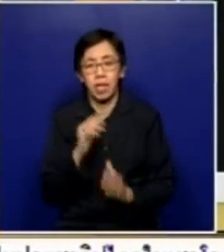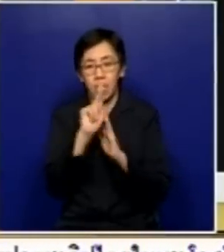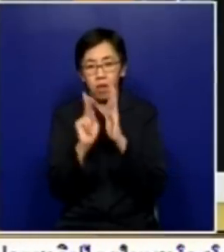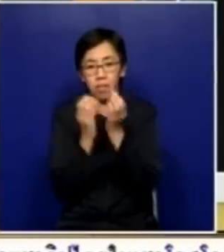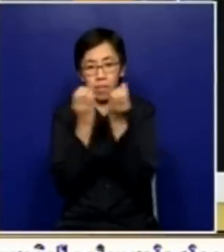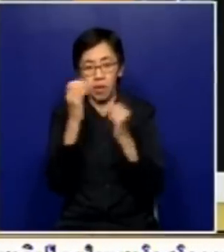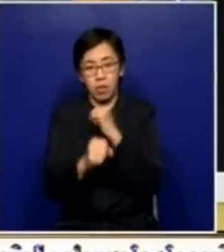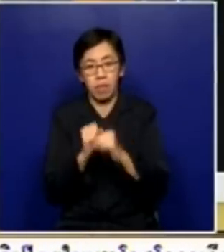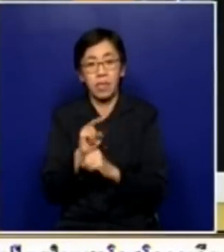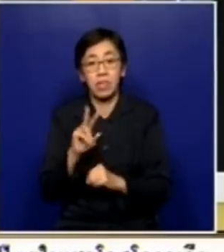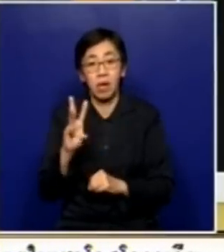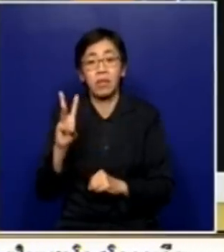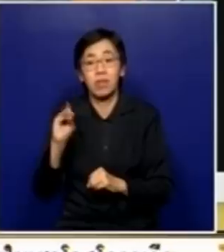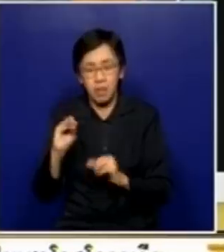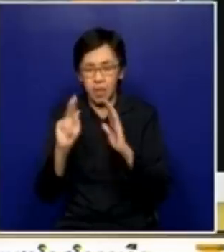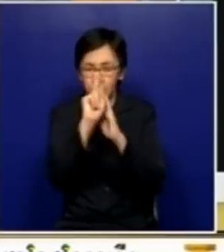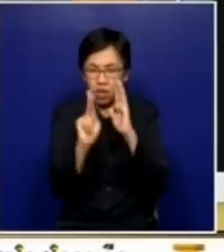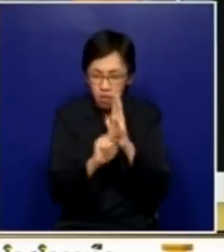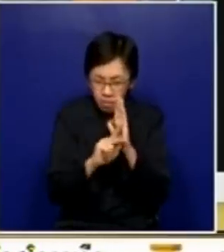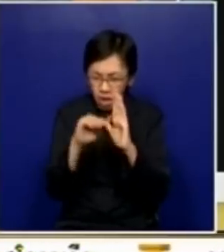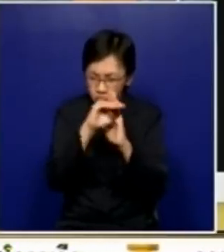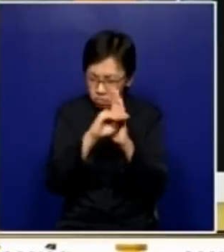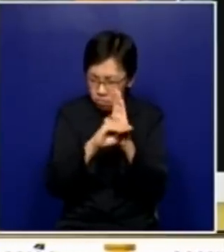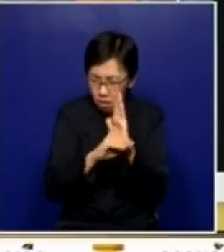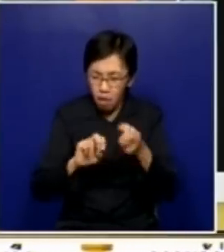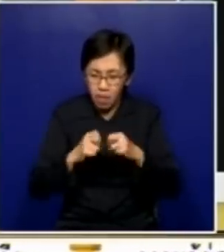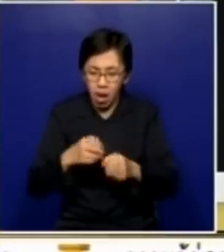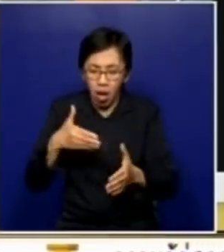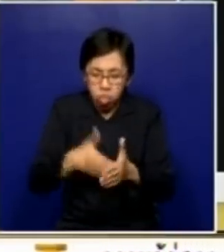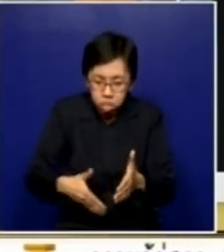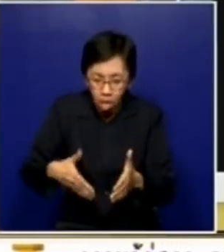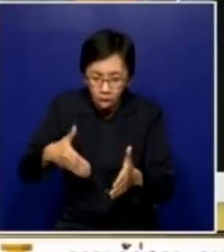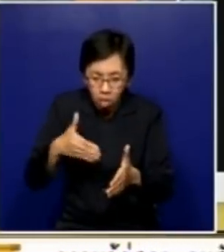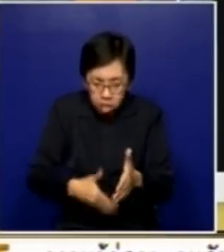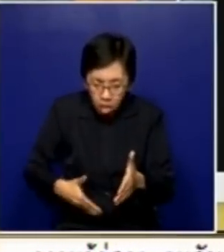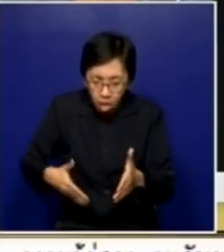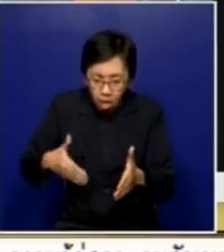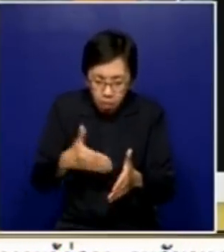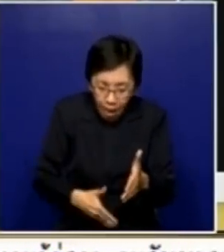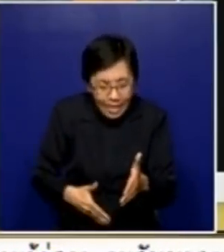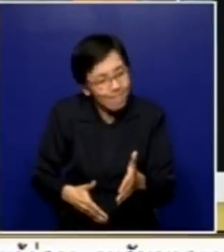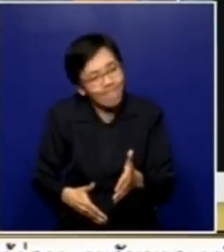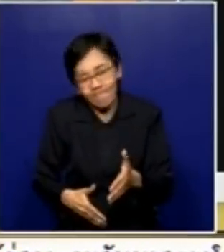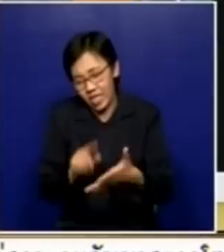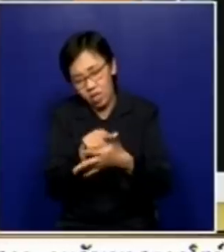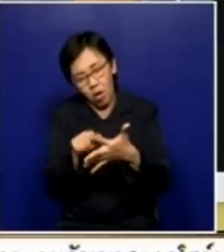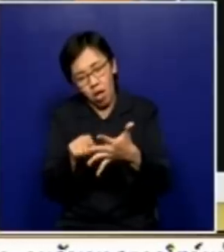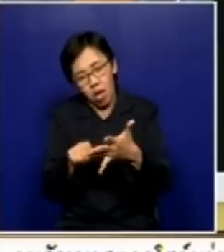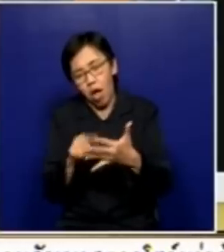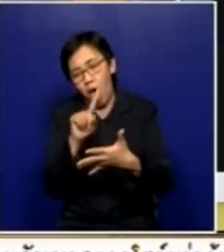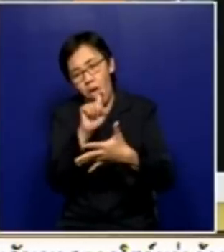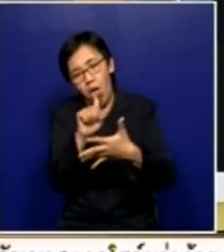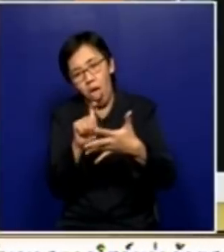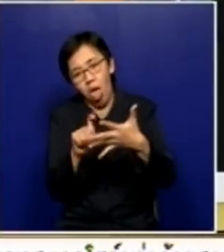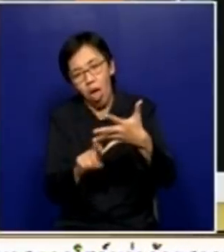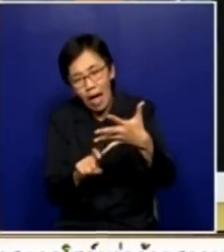มีคนไลมกฎิกาต่ๆ ทเขียดมาเป็อปศัษขัดขวางใหคามฝันเห่านี้ไมสามาถเปนจิได้เราจงต้องเสนอเพื่อ